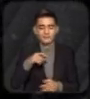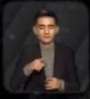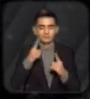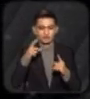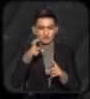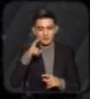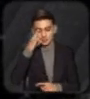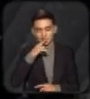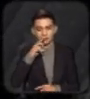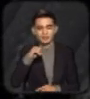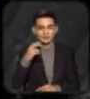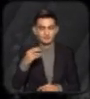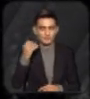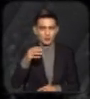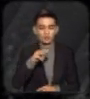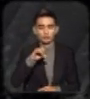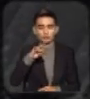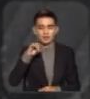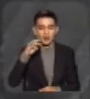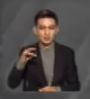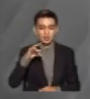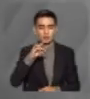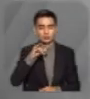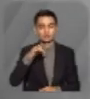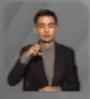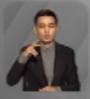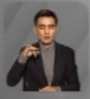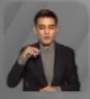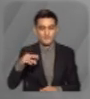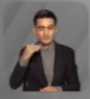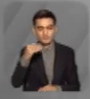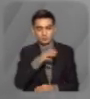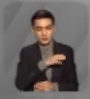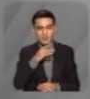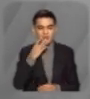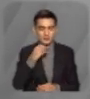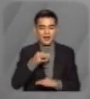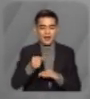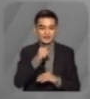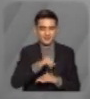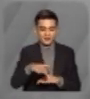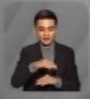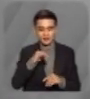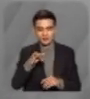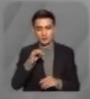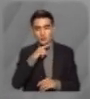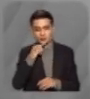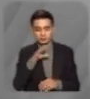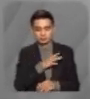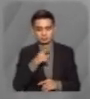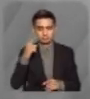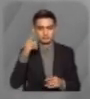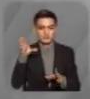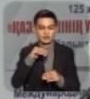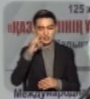личности казахской нации». Личность Турара Рыскулова, советского государственного деятеля в Средней Азии и России, прекрасный пример истинного патриотизма для